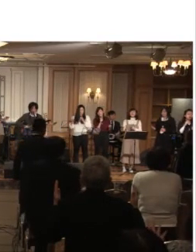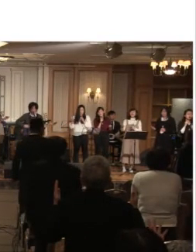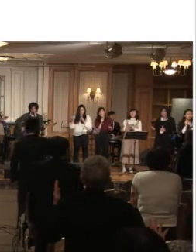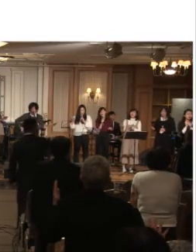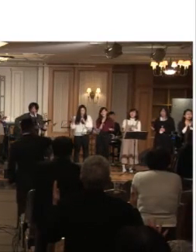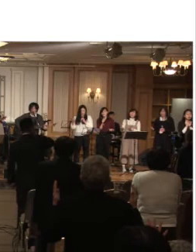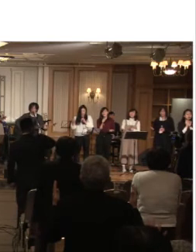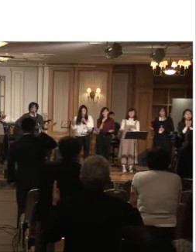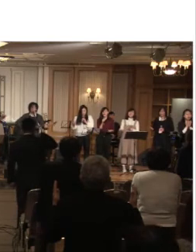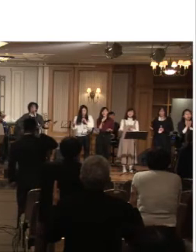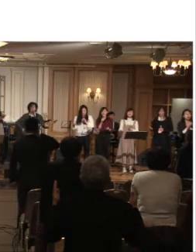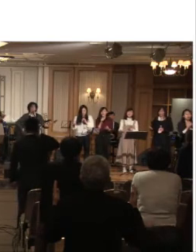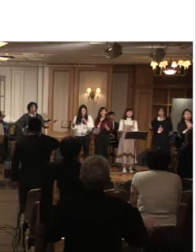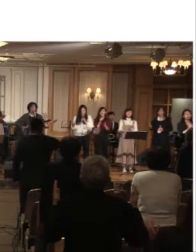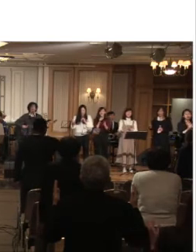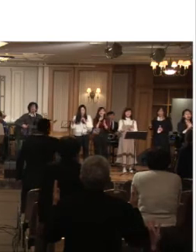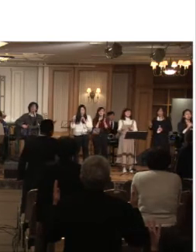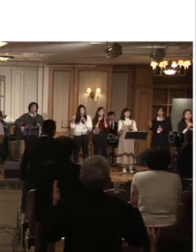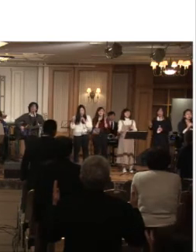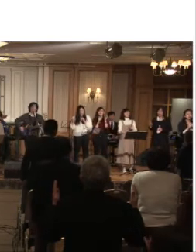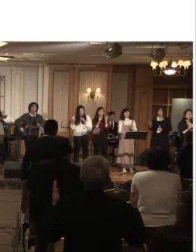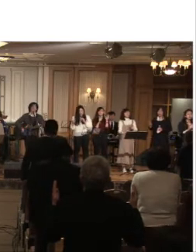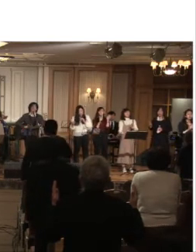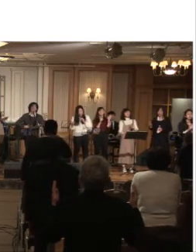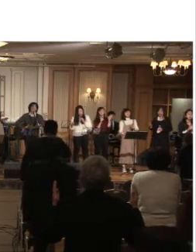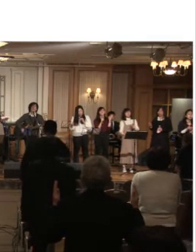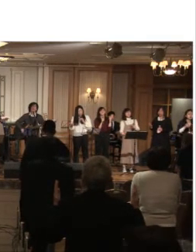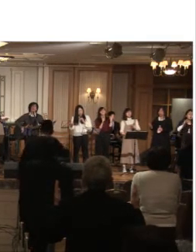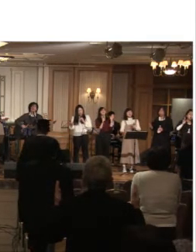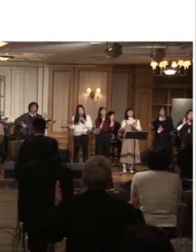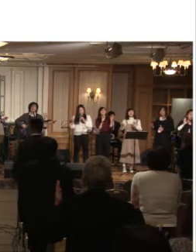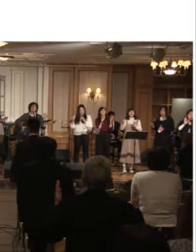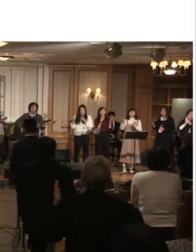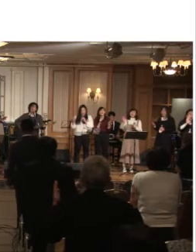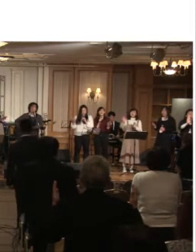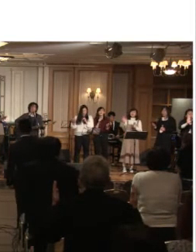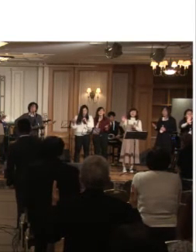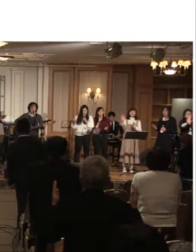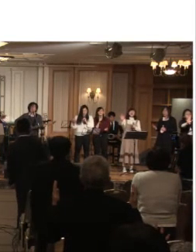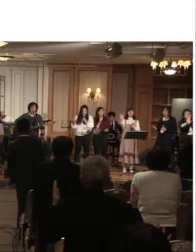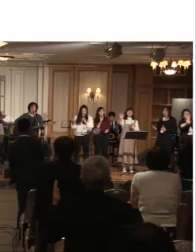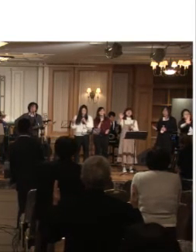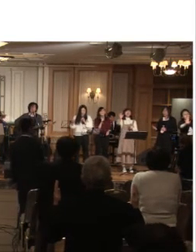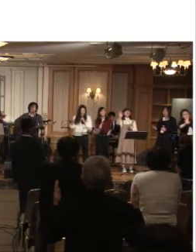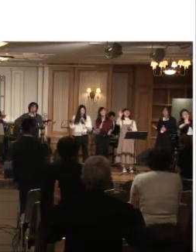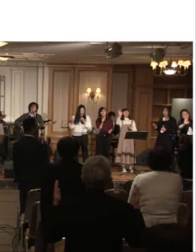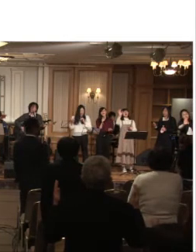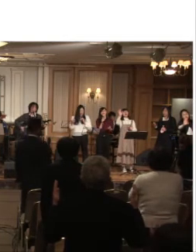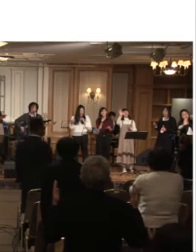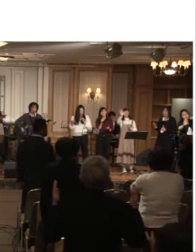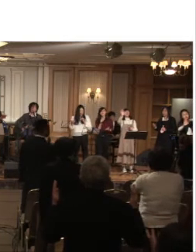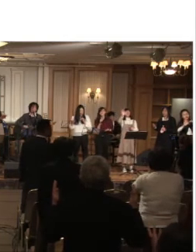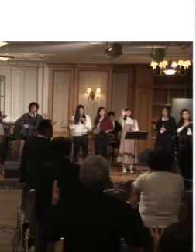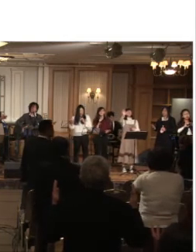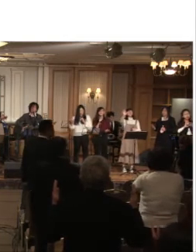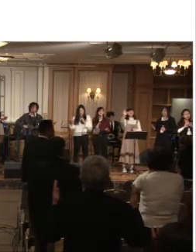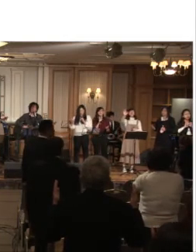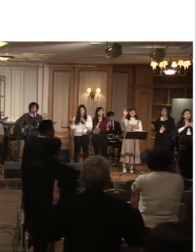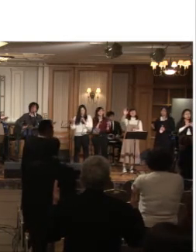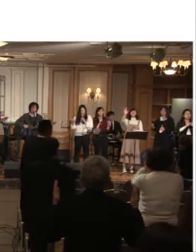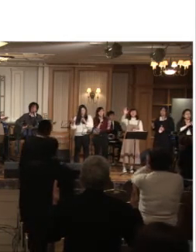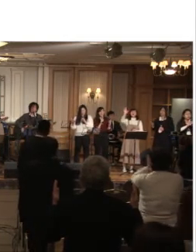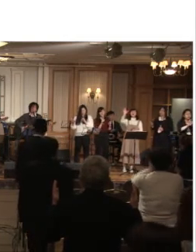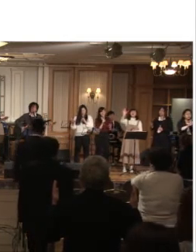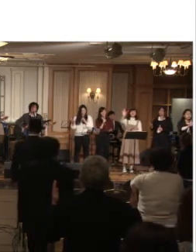光は花咲く未来を照らし